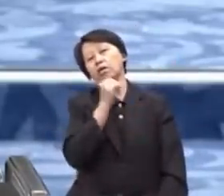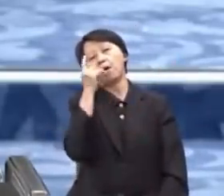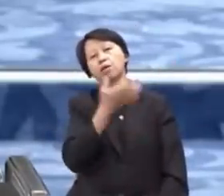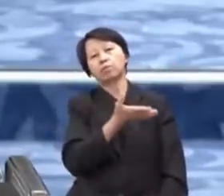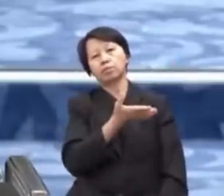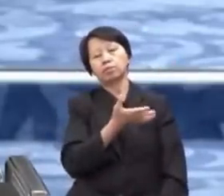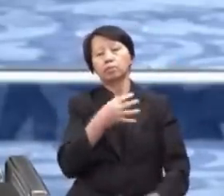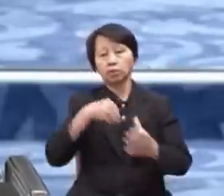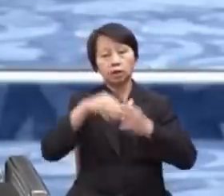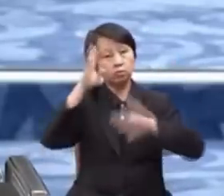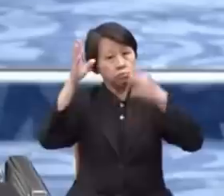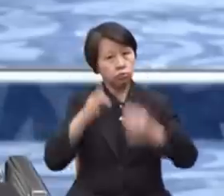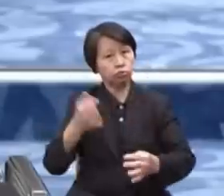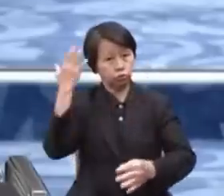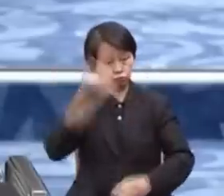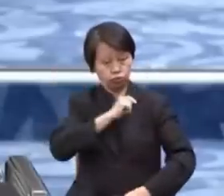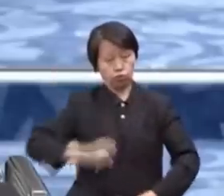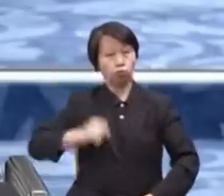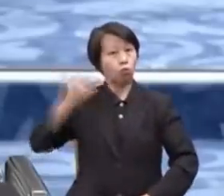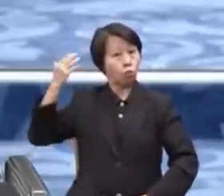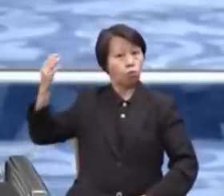dan dalam keputusan itu